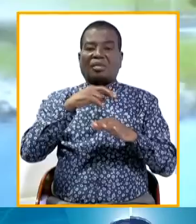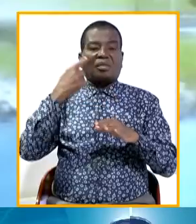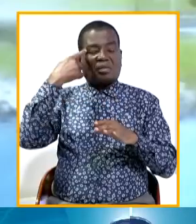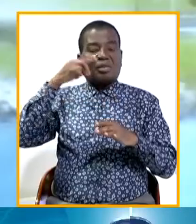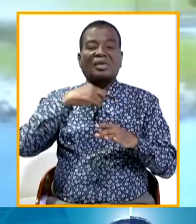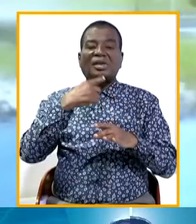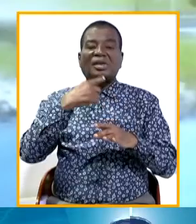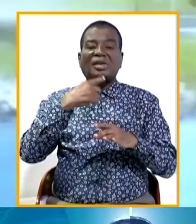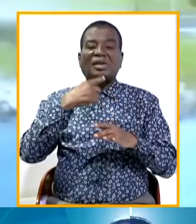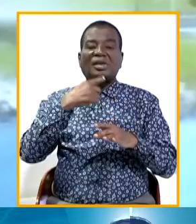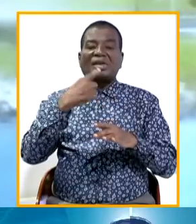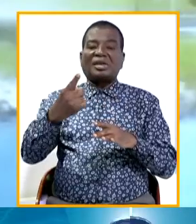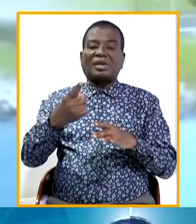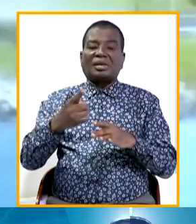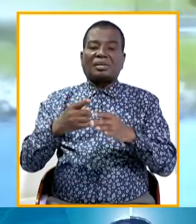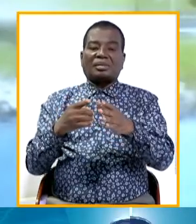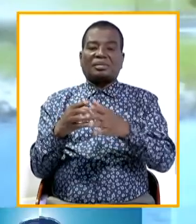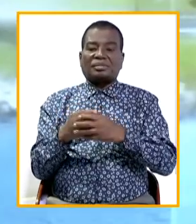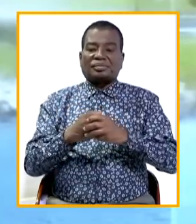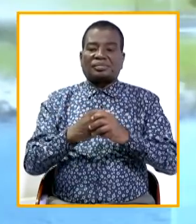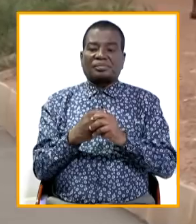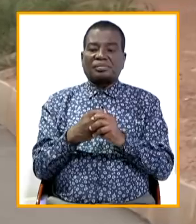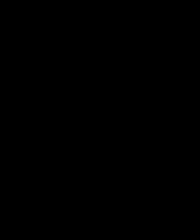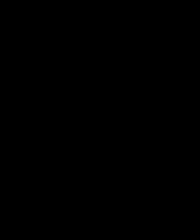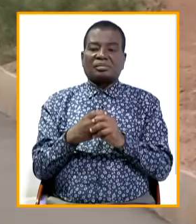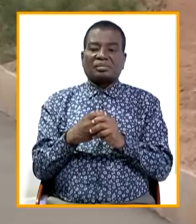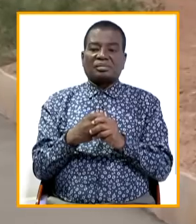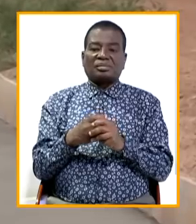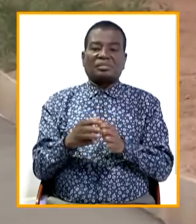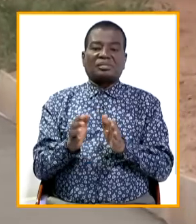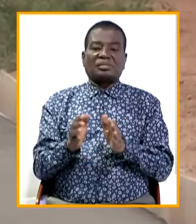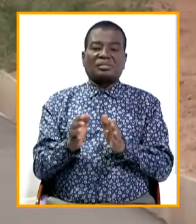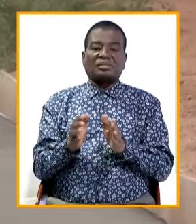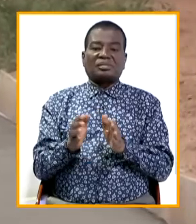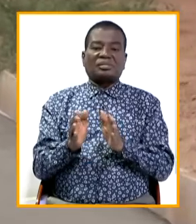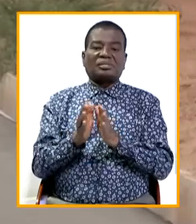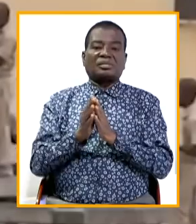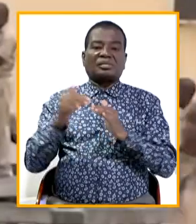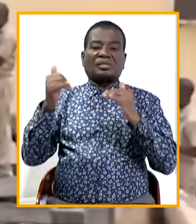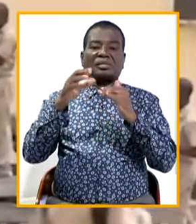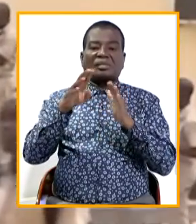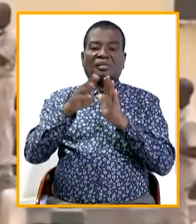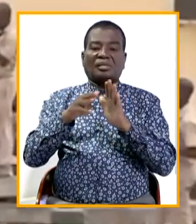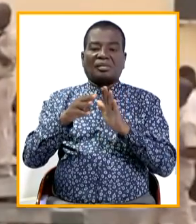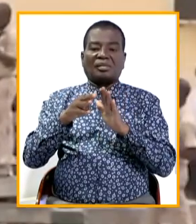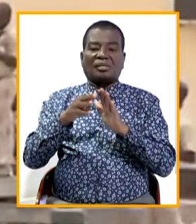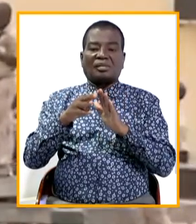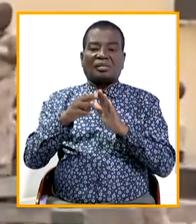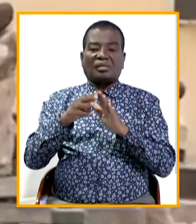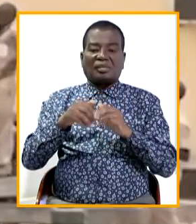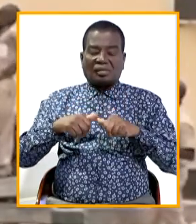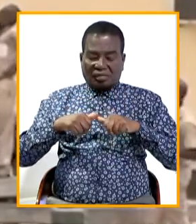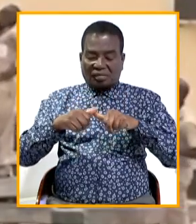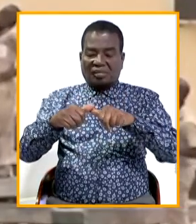Amado y était pour RTI. La dématérialisation des actes administratifs